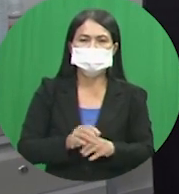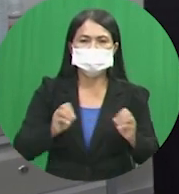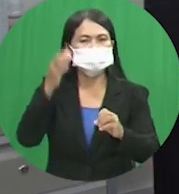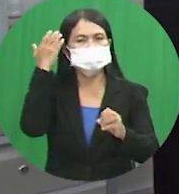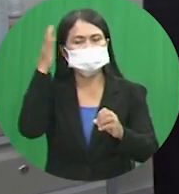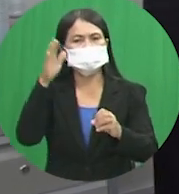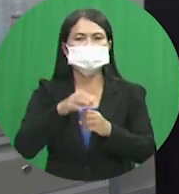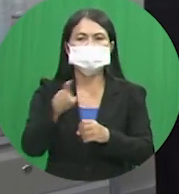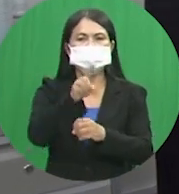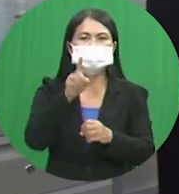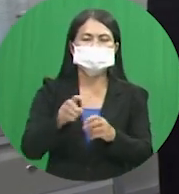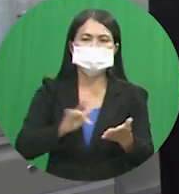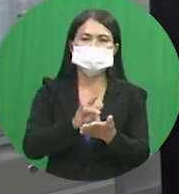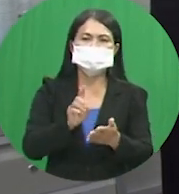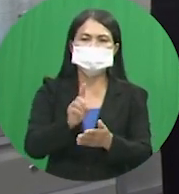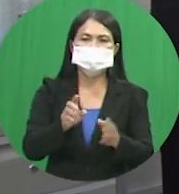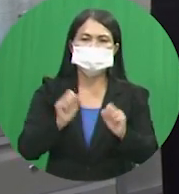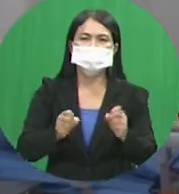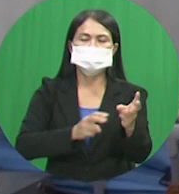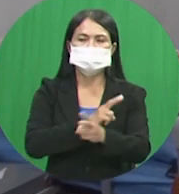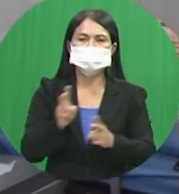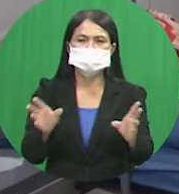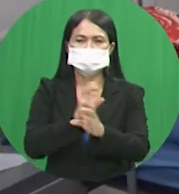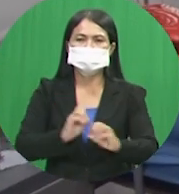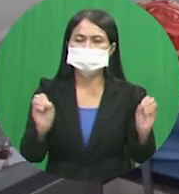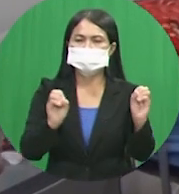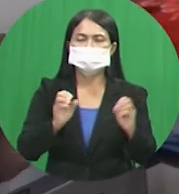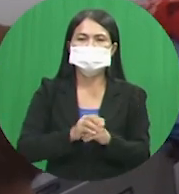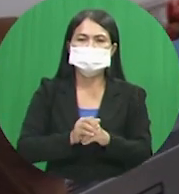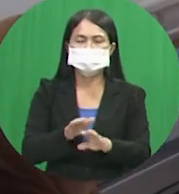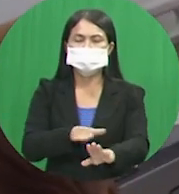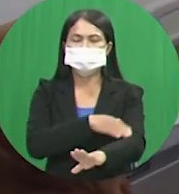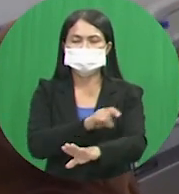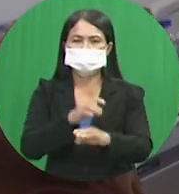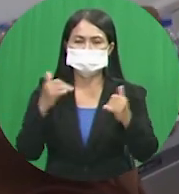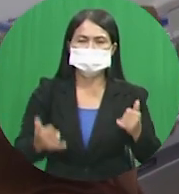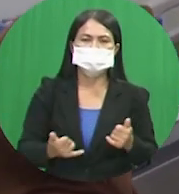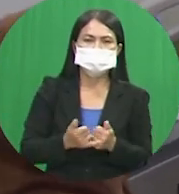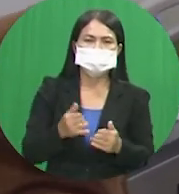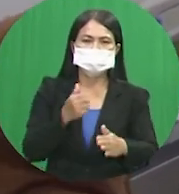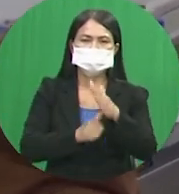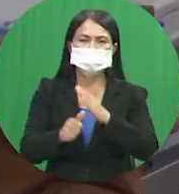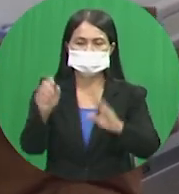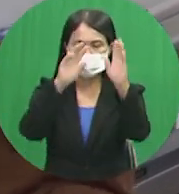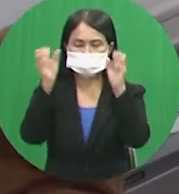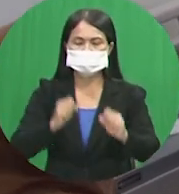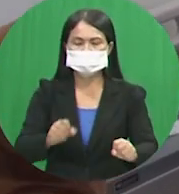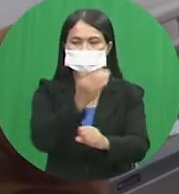ថាតើមានឱសថណាដែលអាចព្យាបាលបាននោះទេរហូតមកដល់ពេលនេះក្រោមយុទ្ធសាស្ត្ររប